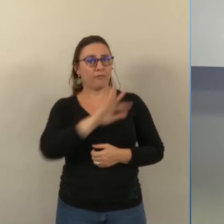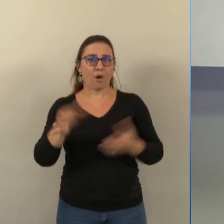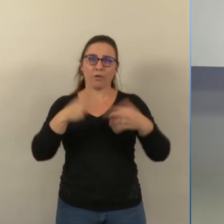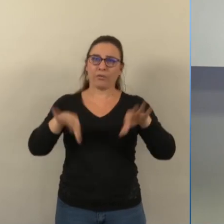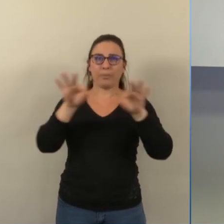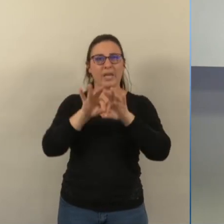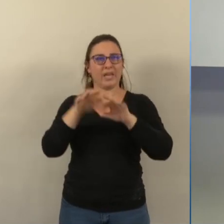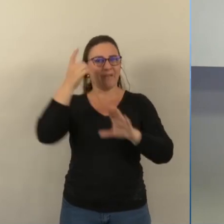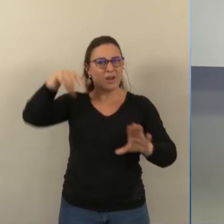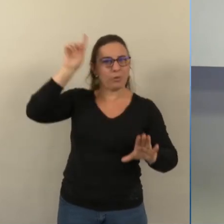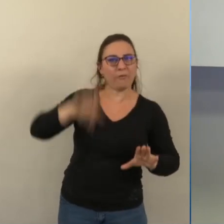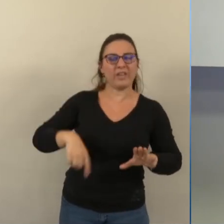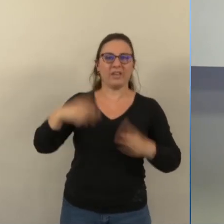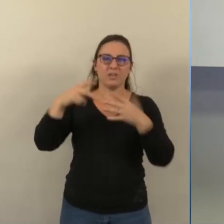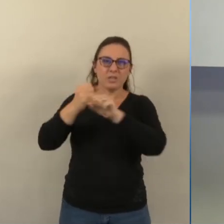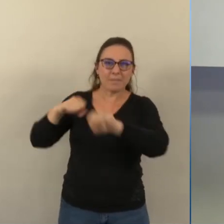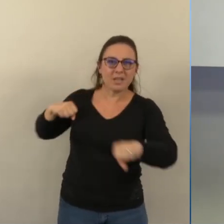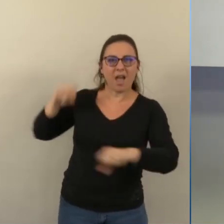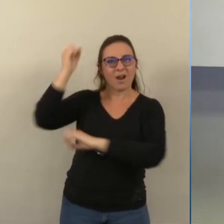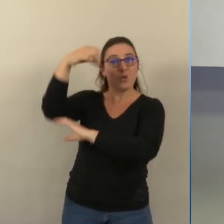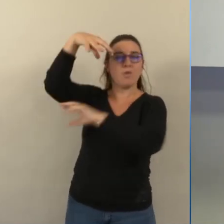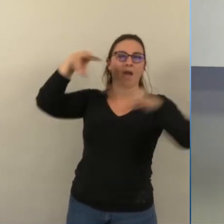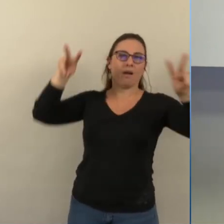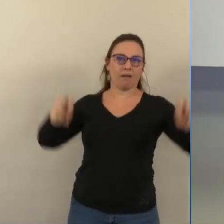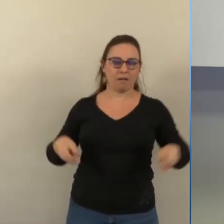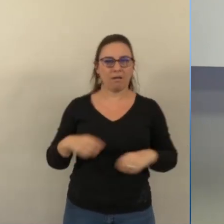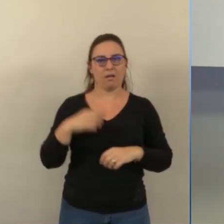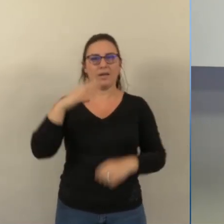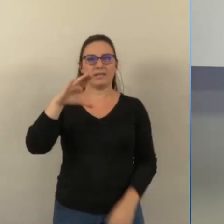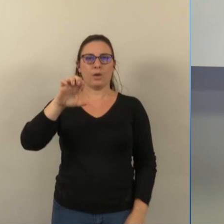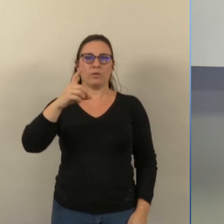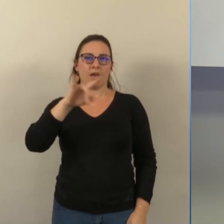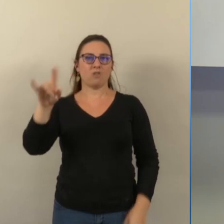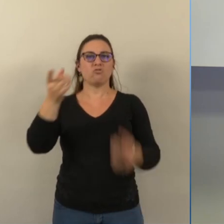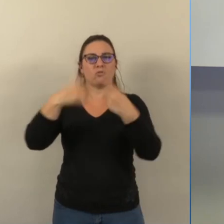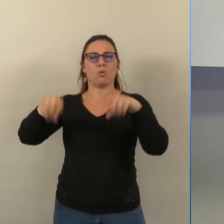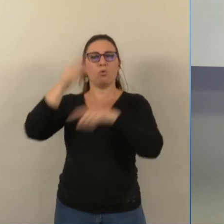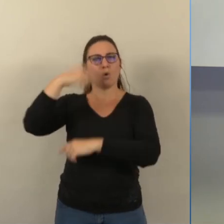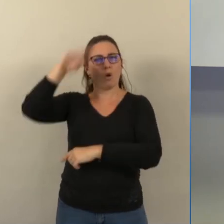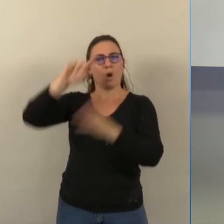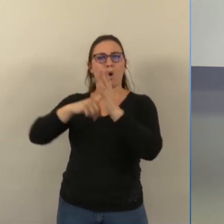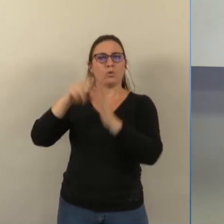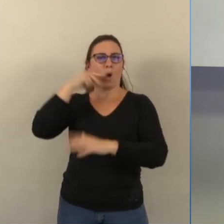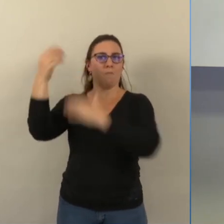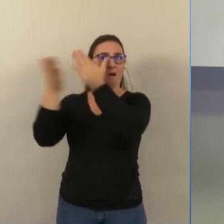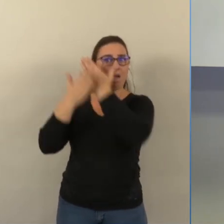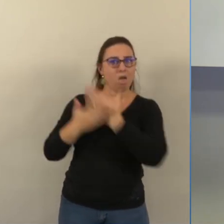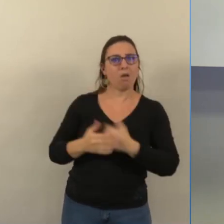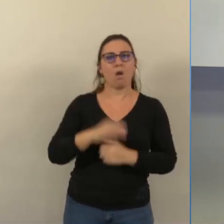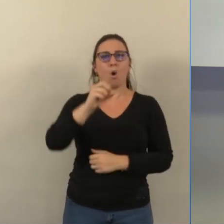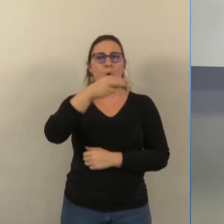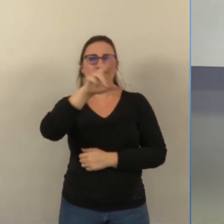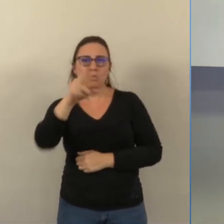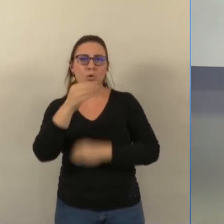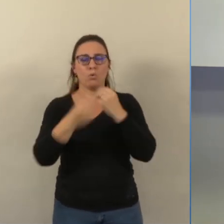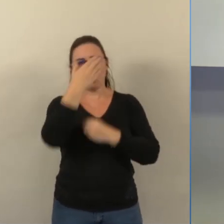l'objet de diverses alertes de la CEDH la Cour européenne des droits de l'homme de l'ONU de ONG